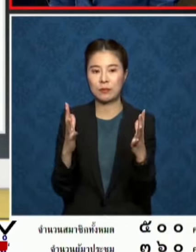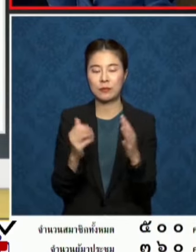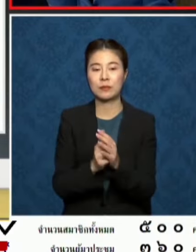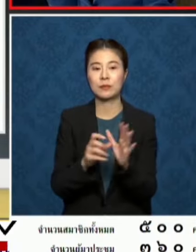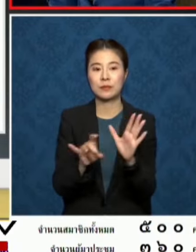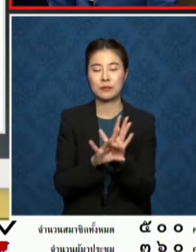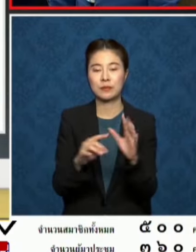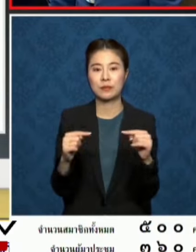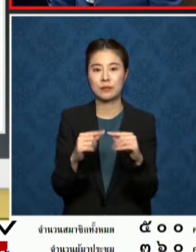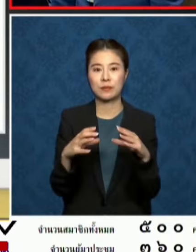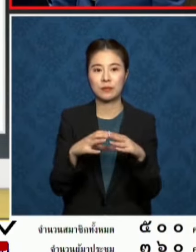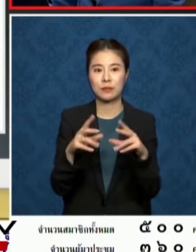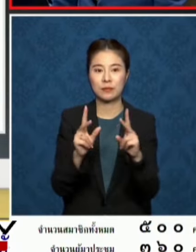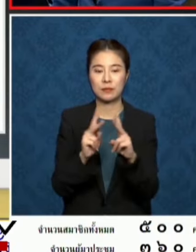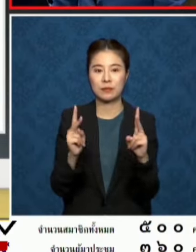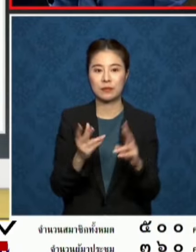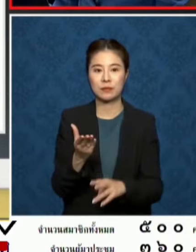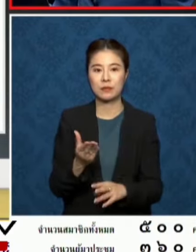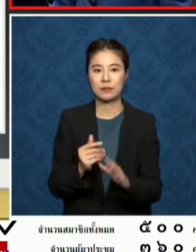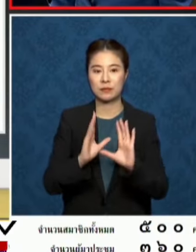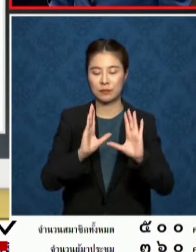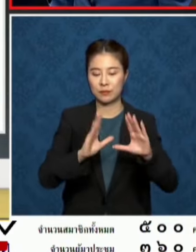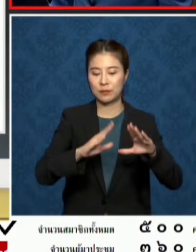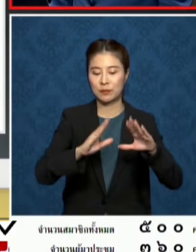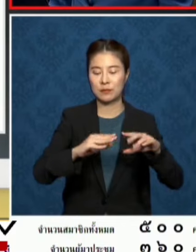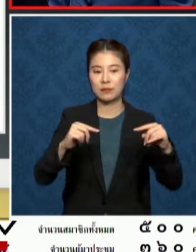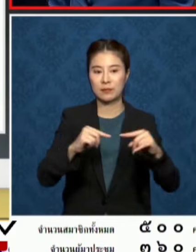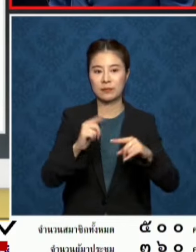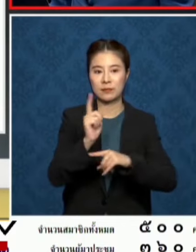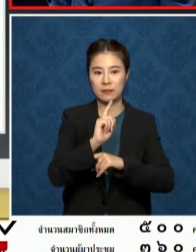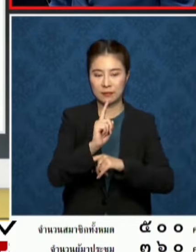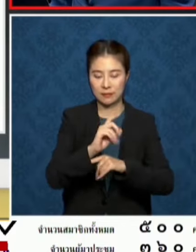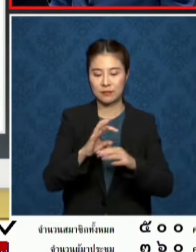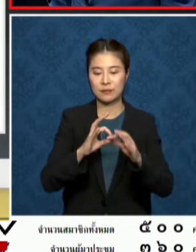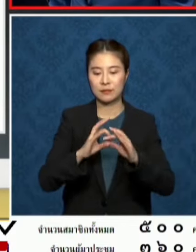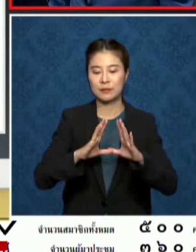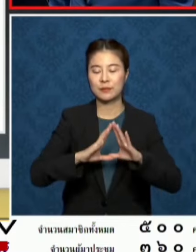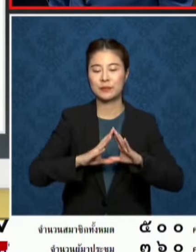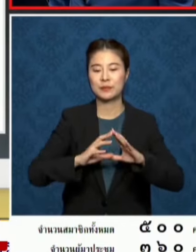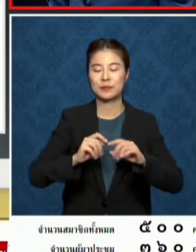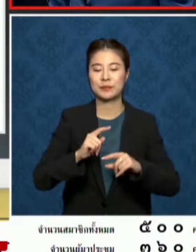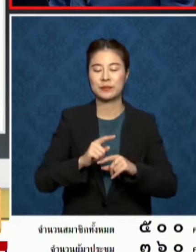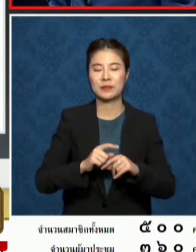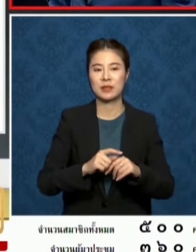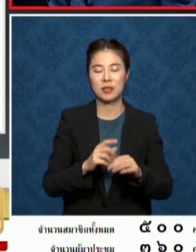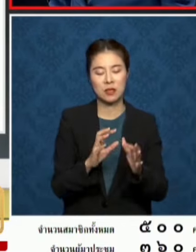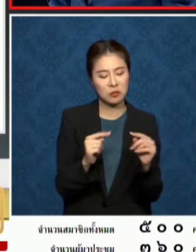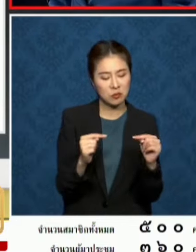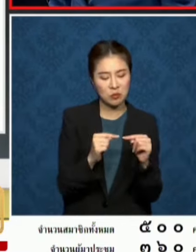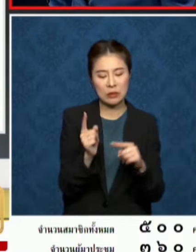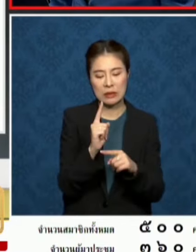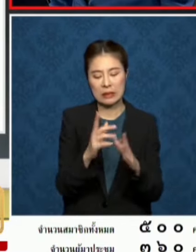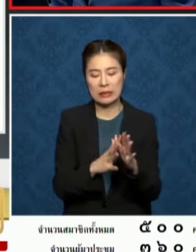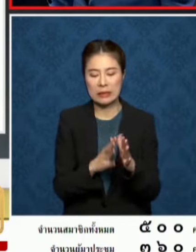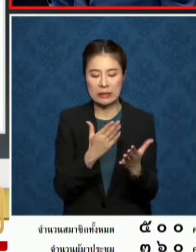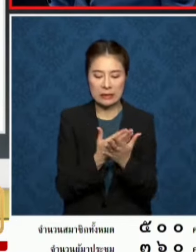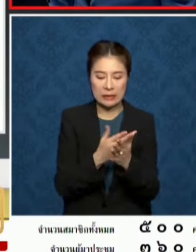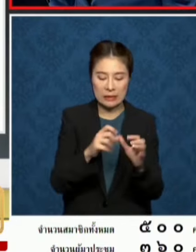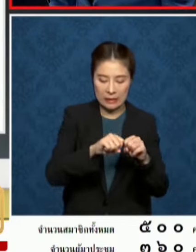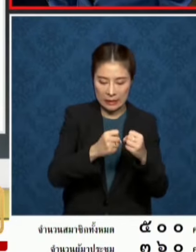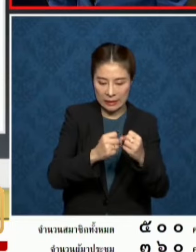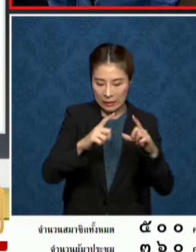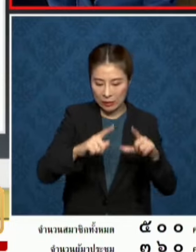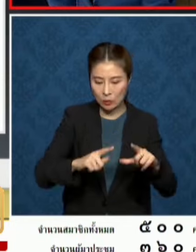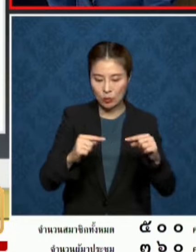ป็นเรื่องของกรรมธิการนะคะที่ฉันขอฝากไว้สักเล็กน้อยค่ะจริงๆแล้วมันมีข้อเสนอที่จะตัดอะไรอยู่นะคะซึ่งน่าสนใจมากค่ะในห